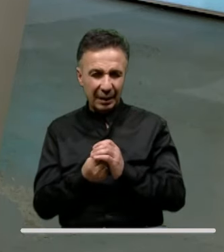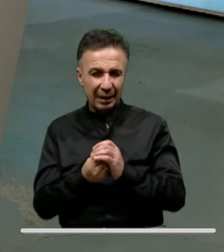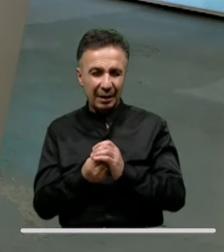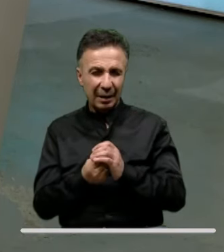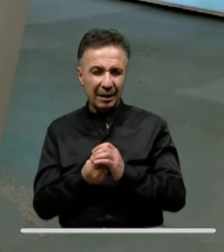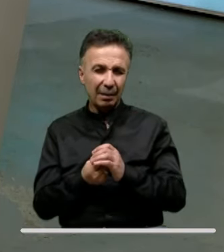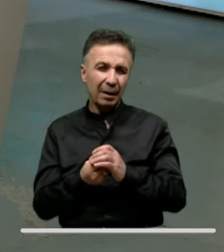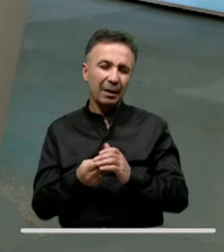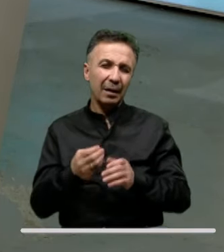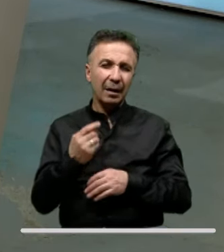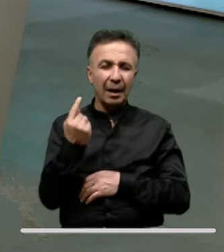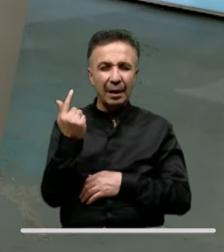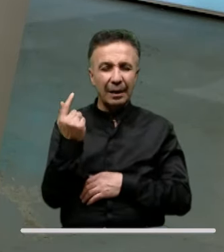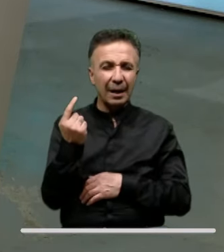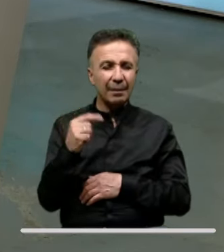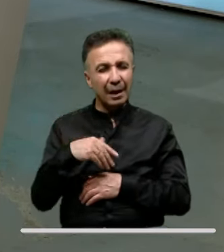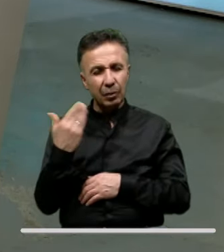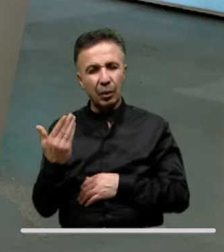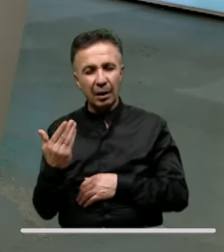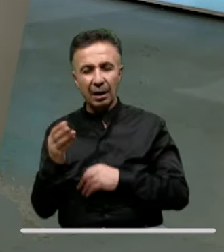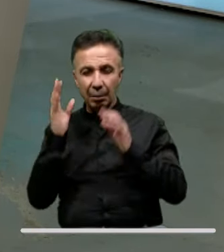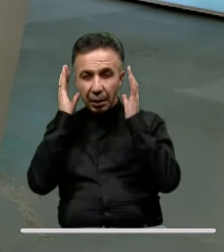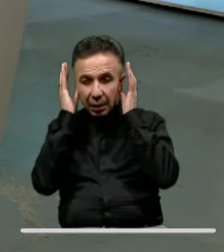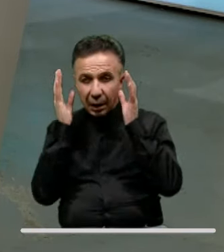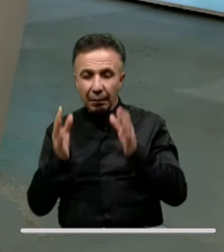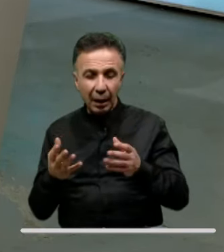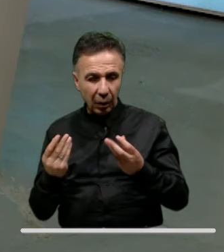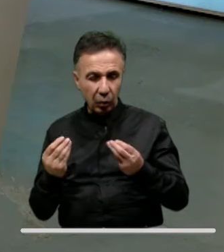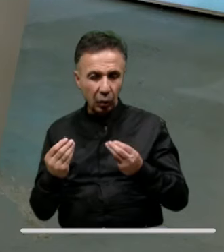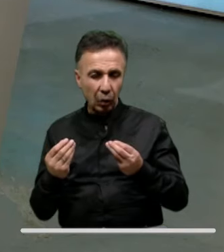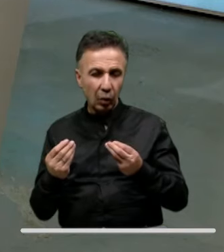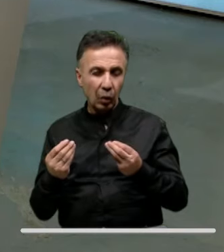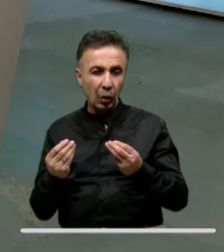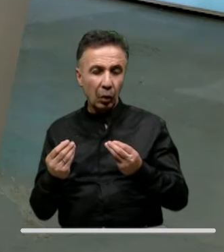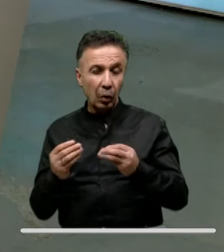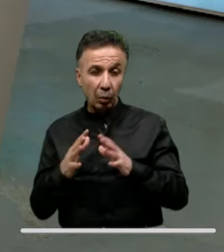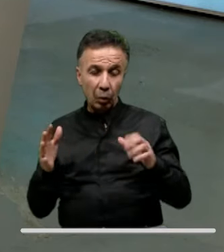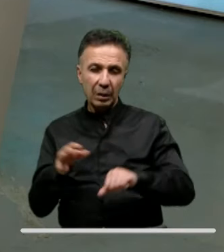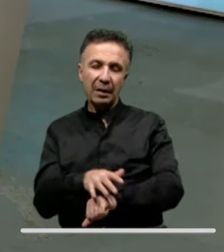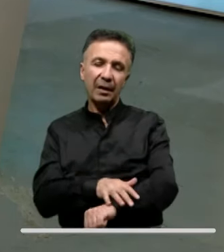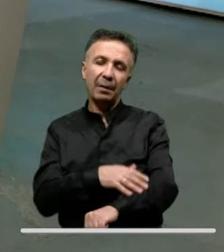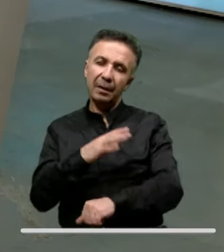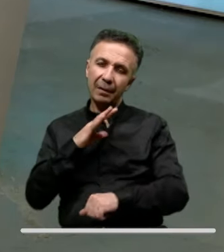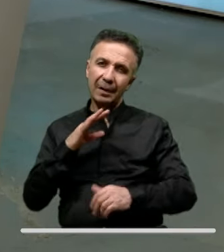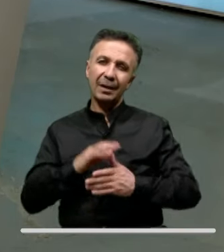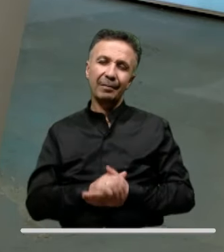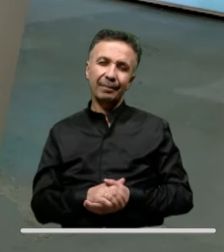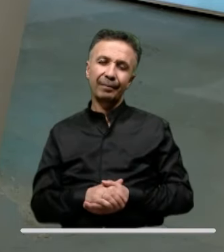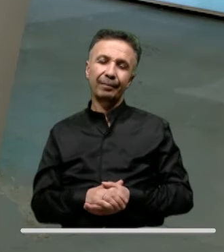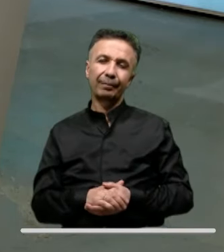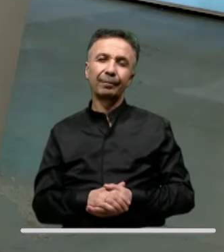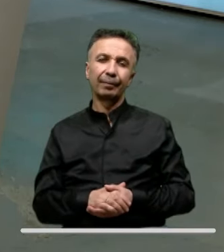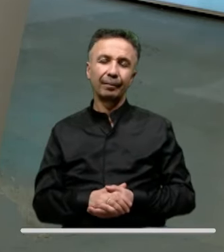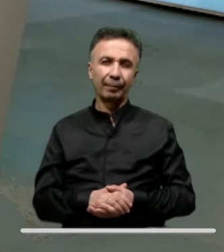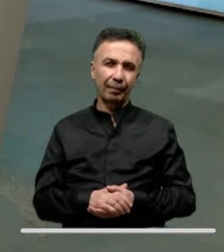ifade ettiğimiz biraz böyle ne diyeyim aydınlanma. Güneşe yakın. Güneşe yakın. Yani ortalığın aydınlandığı zamana doğru ne yapmak?